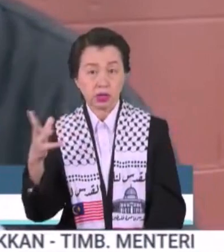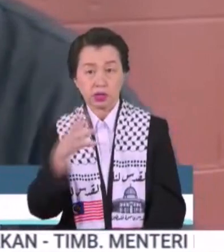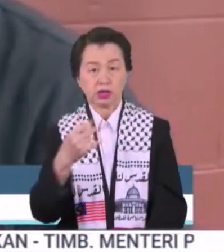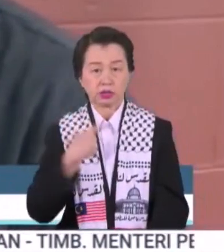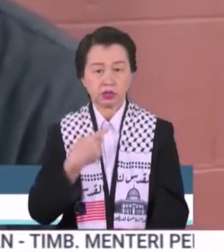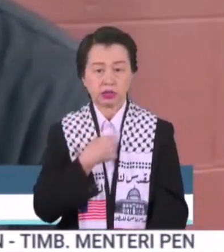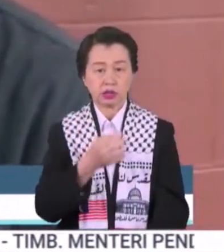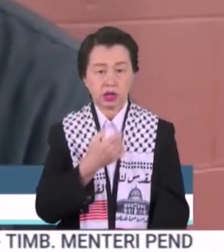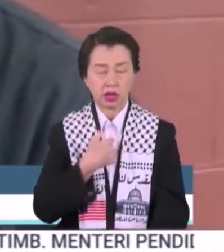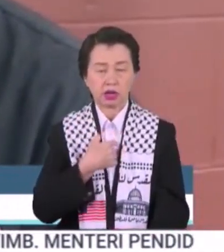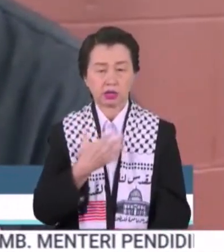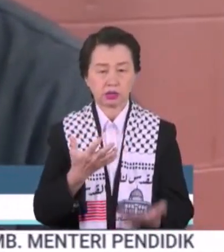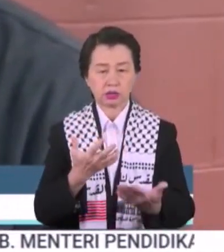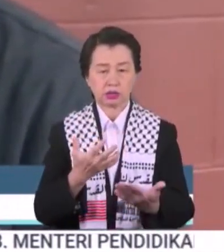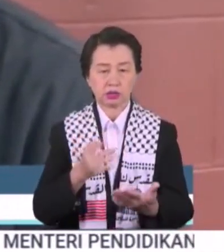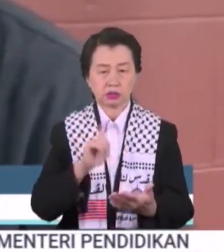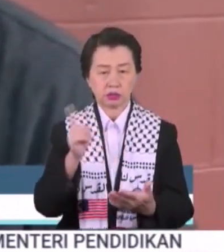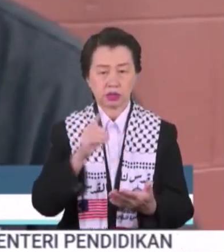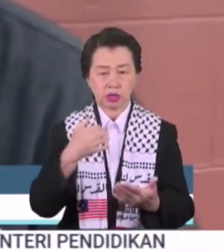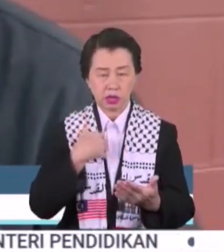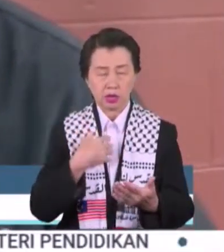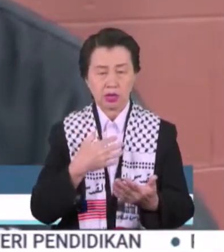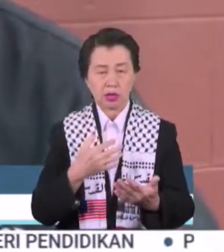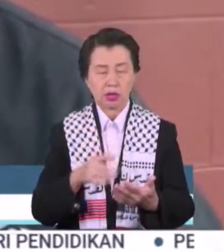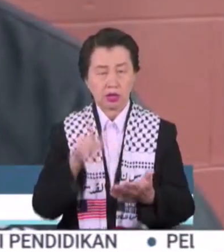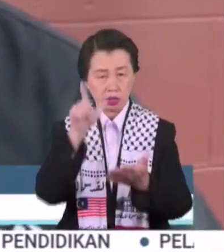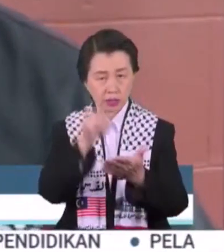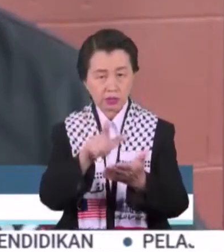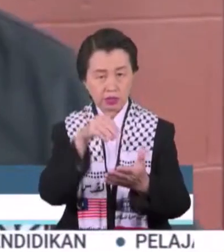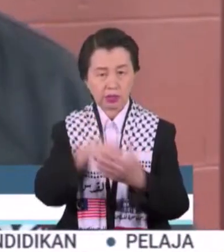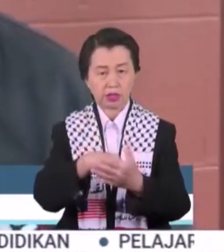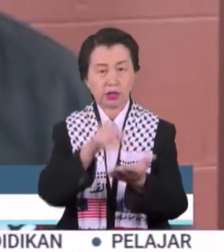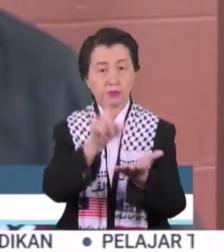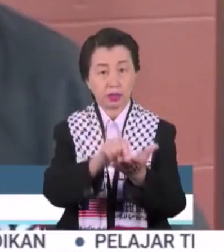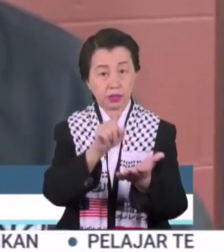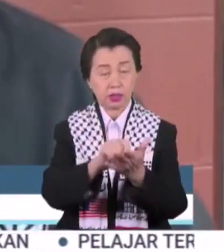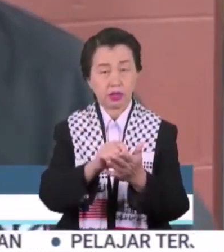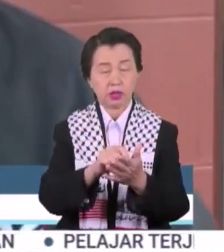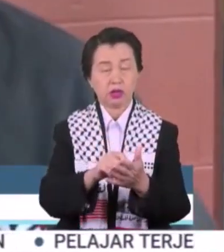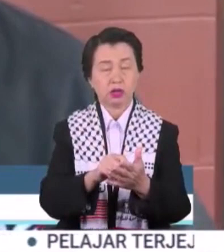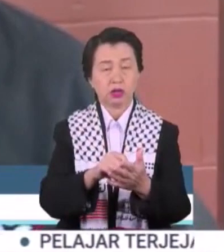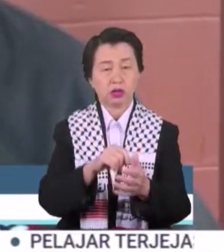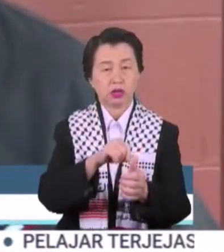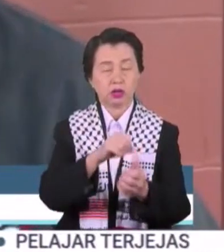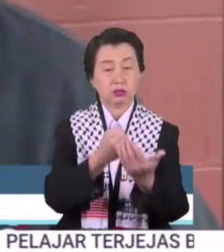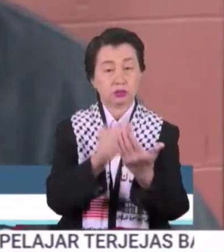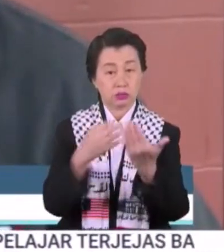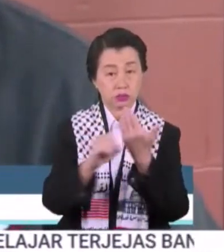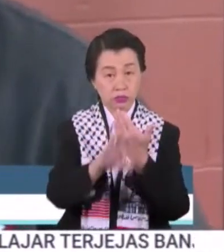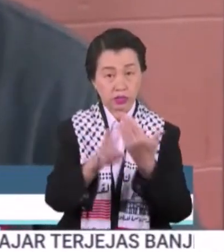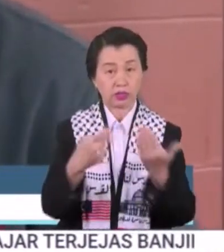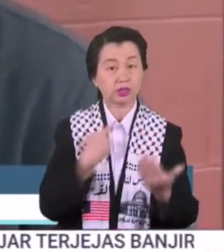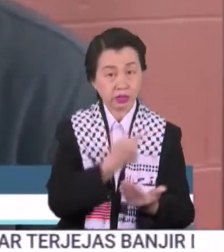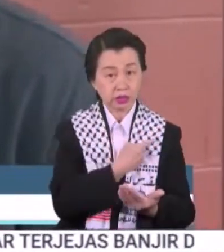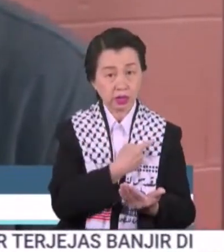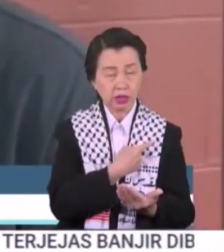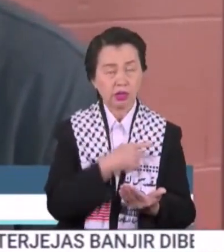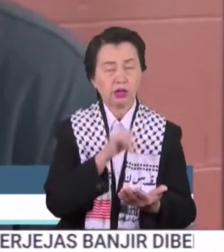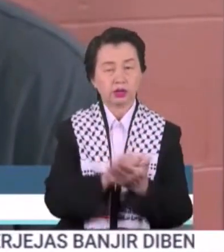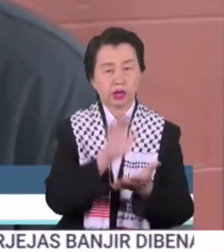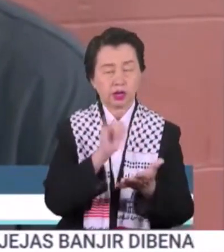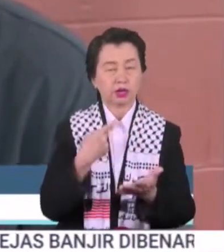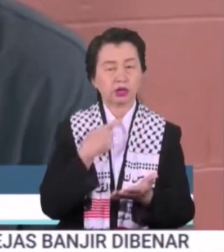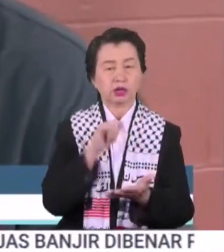itu, kita potong-potong di mana segmen-segmen tertentu kita letak dalam media-media sosial kita. Jadi, dengan cara demikian, kita